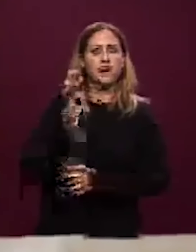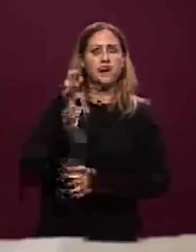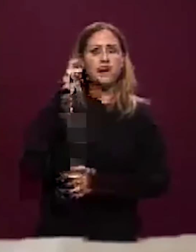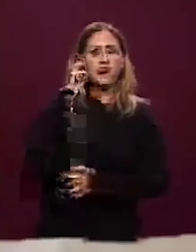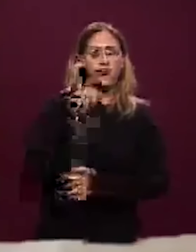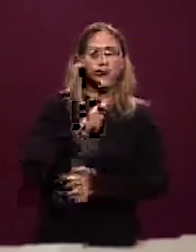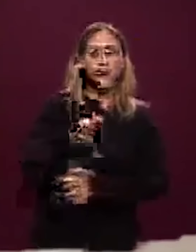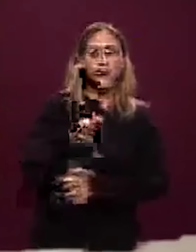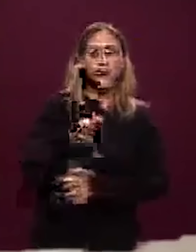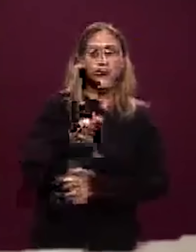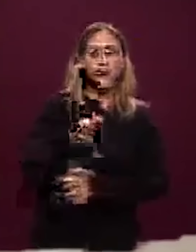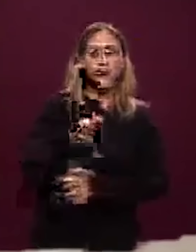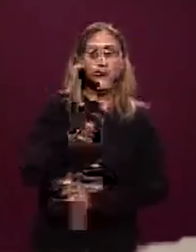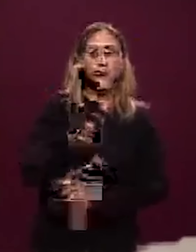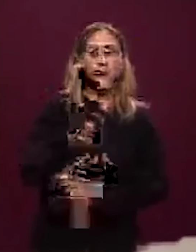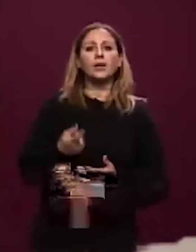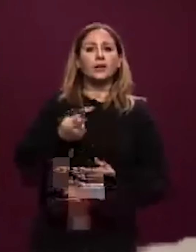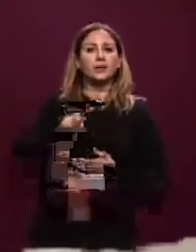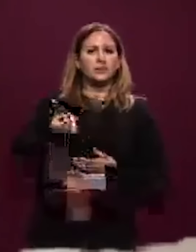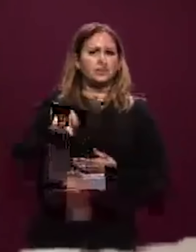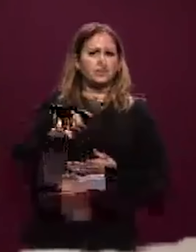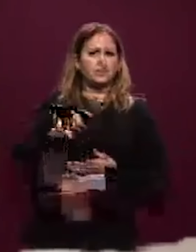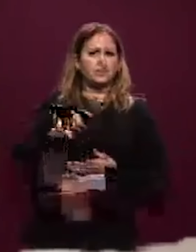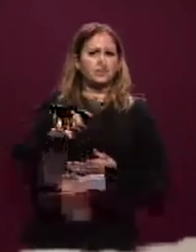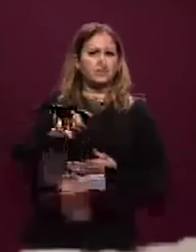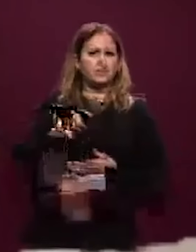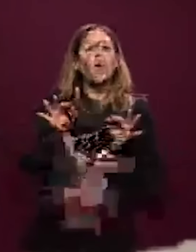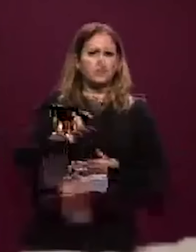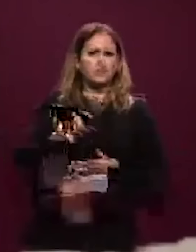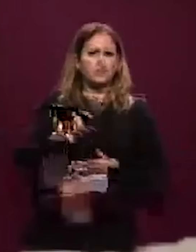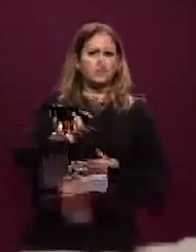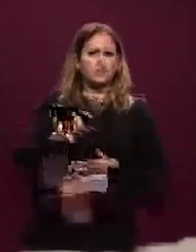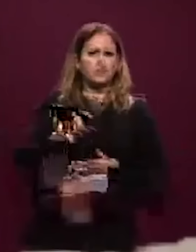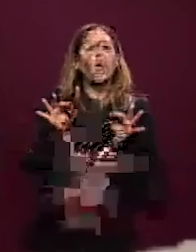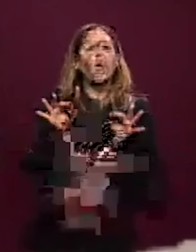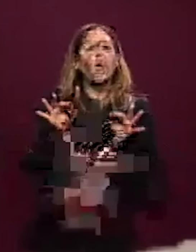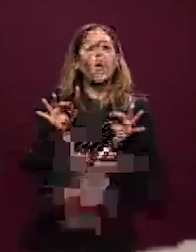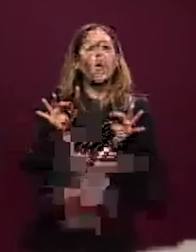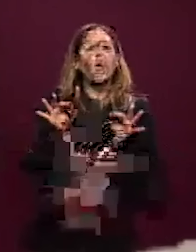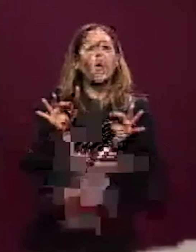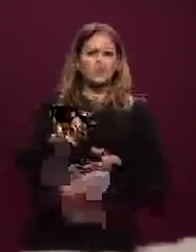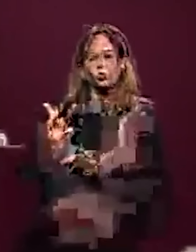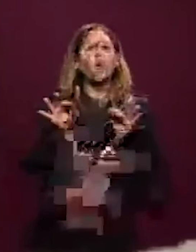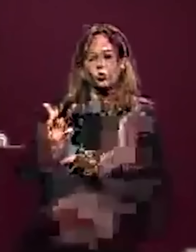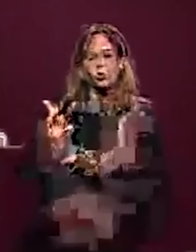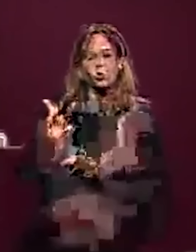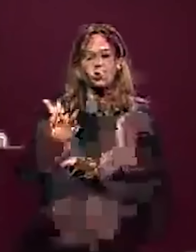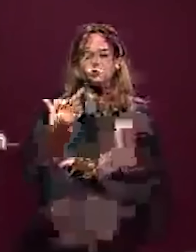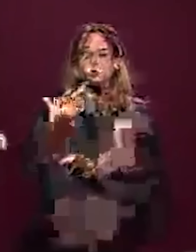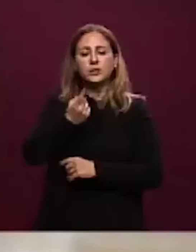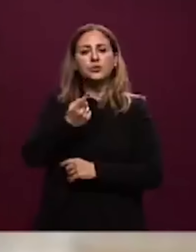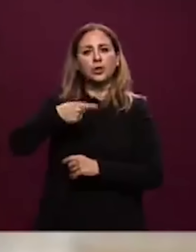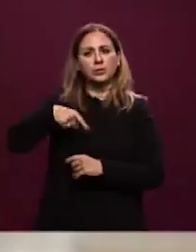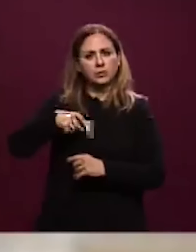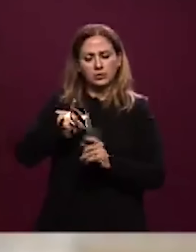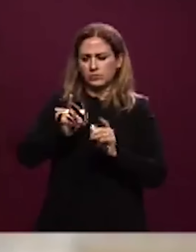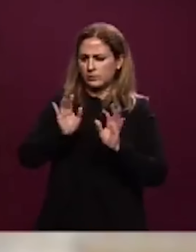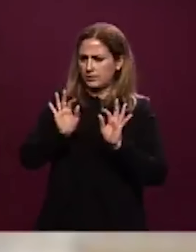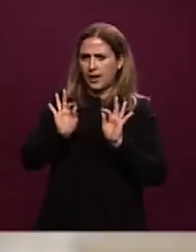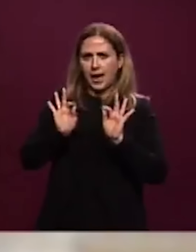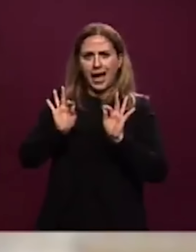che noi non solo non condividiamo, noi sono anche qui 2 anni che diciamo arriveremo a un punto in cui ci chiederete di